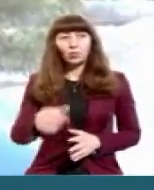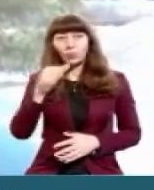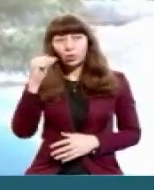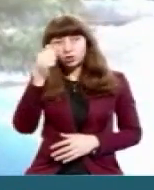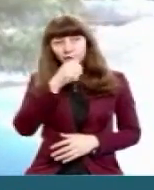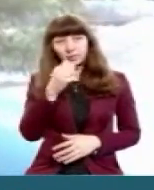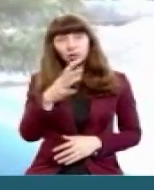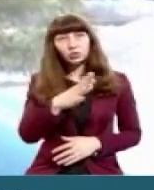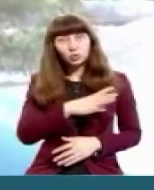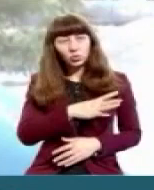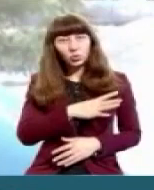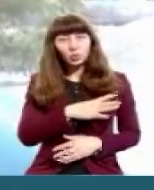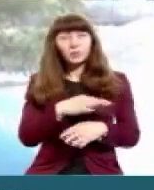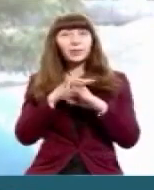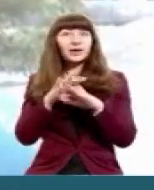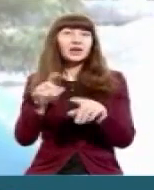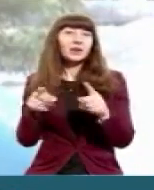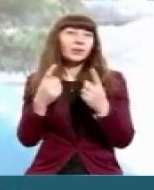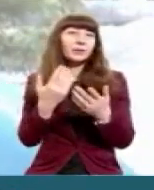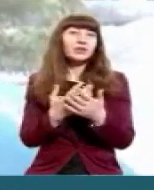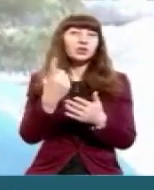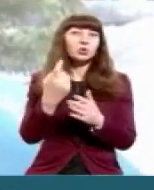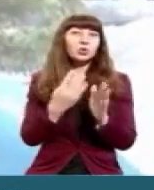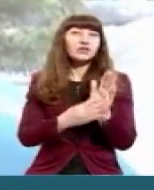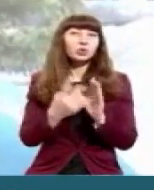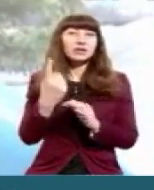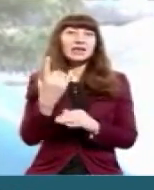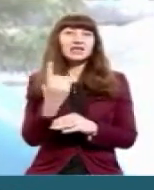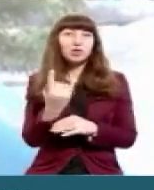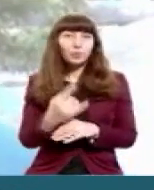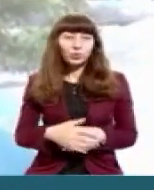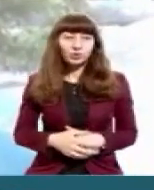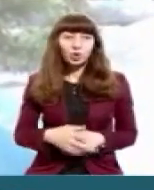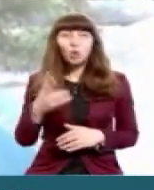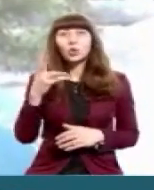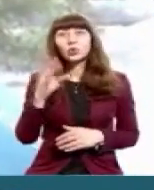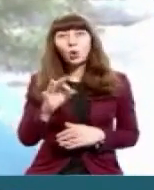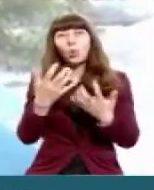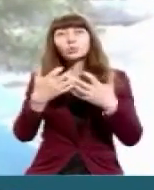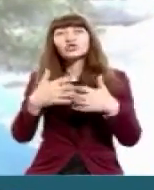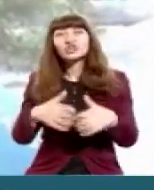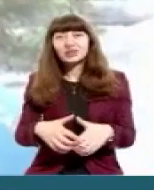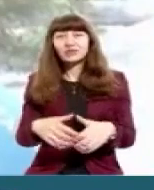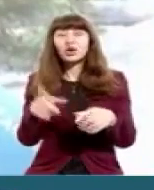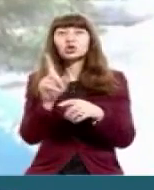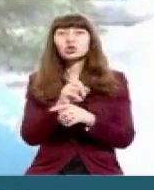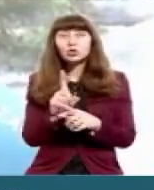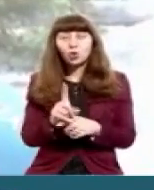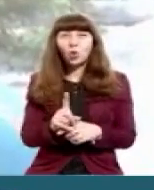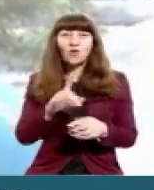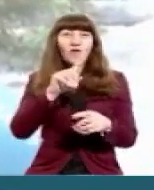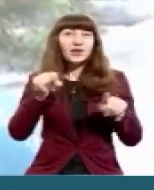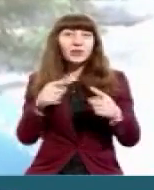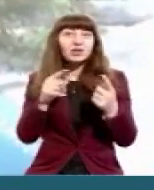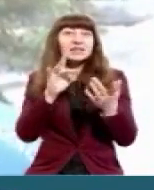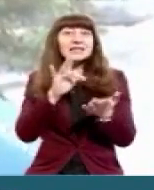году мы провели реабилитацию порядка 191 ребенку. Но учитывая, что в реабилитационном